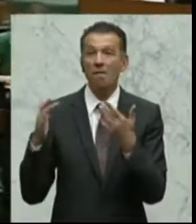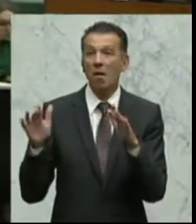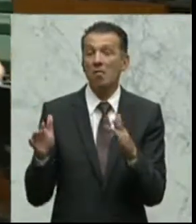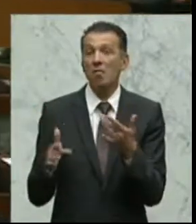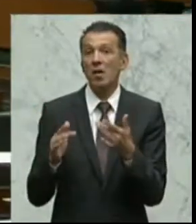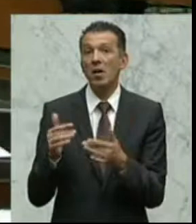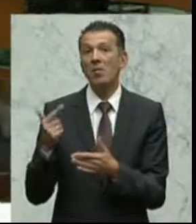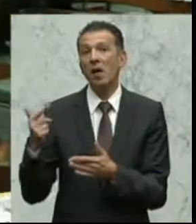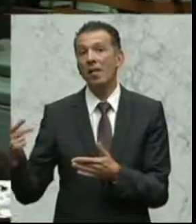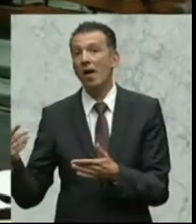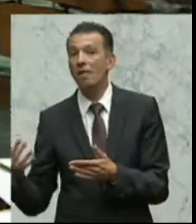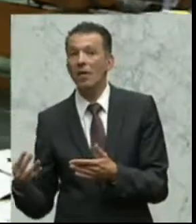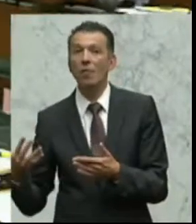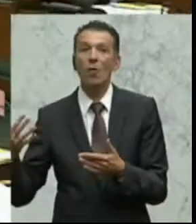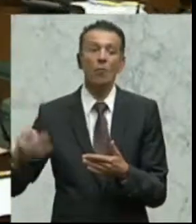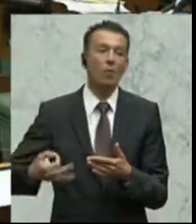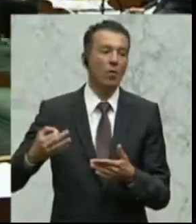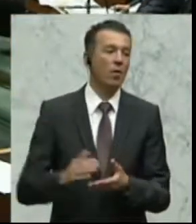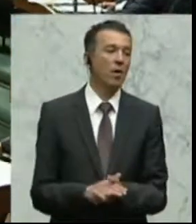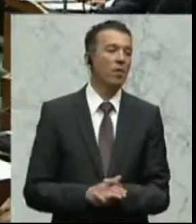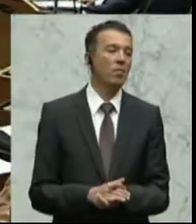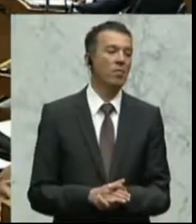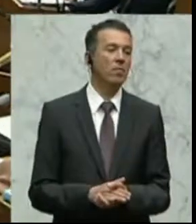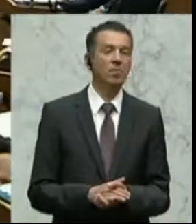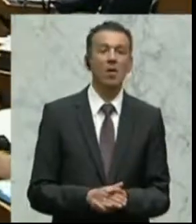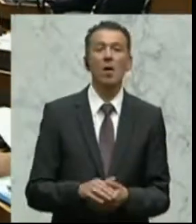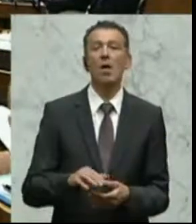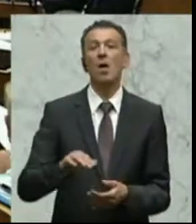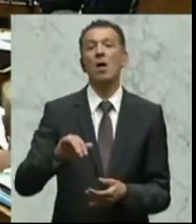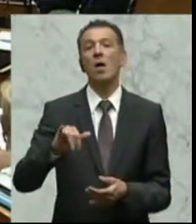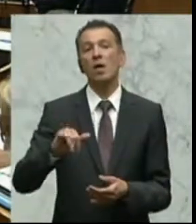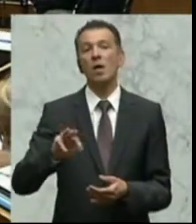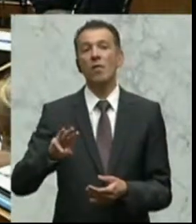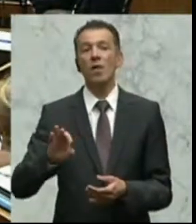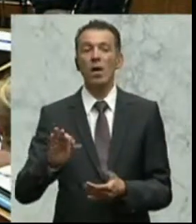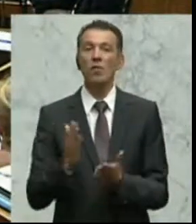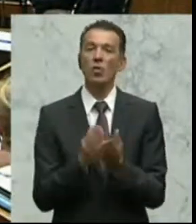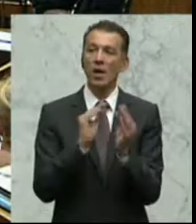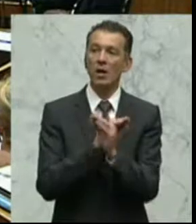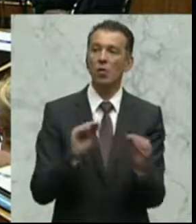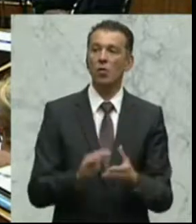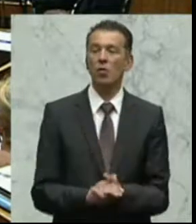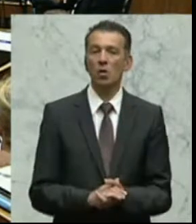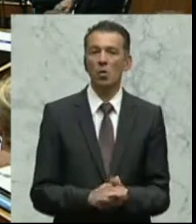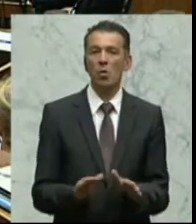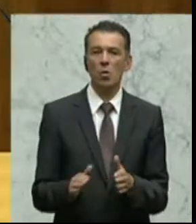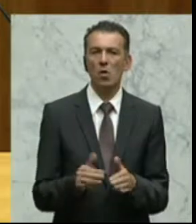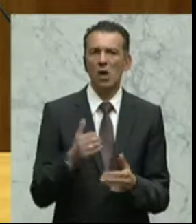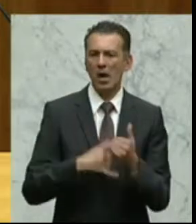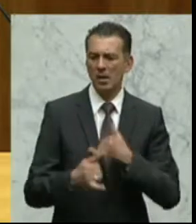3, 4, 5%. Der IWF hat ja auch schon angekündigt, ungefähr vor einem Jahr,